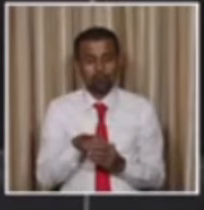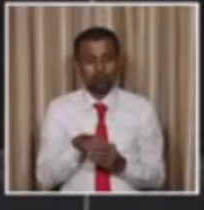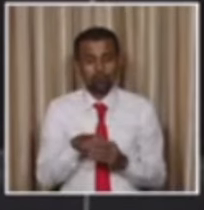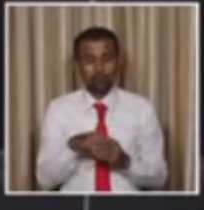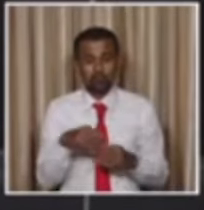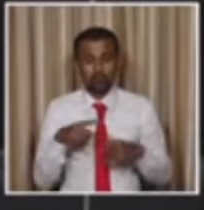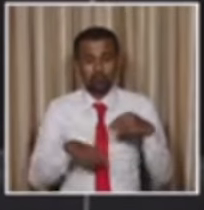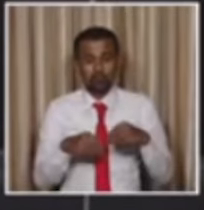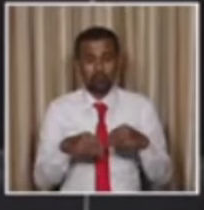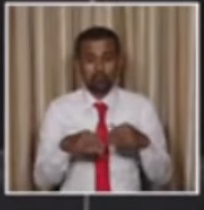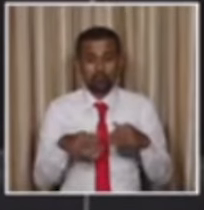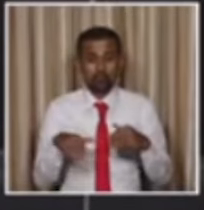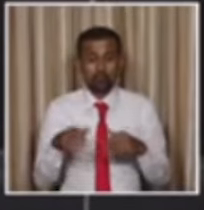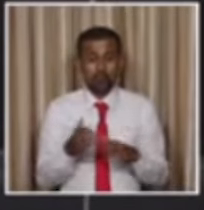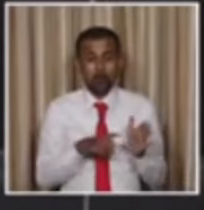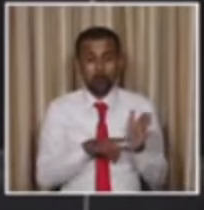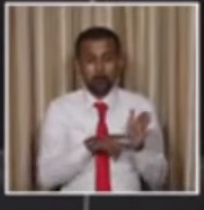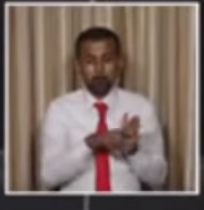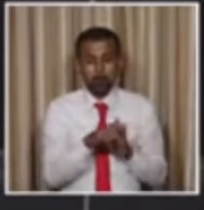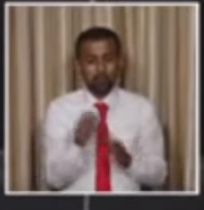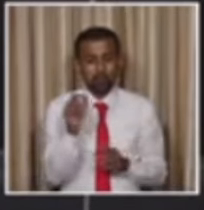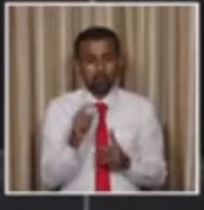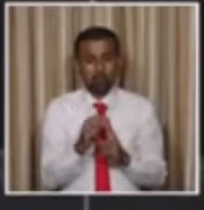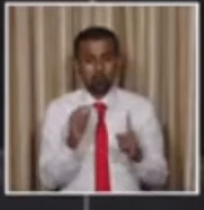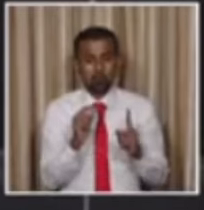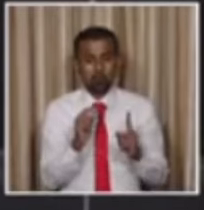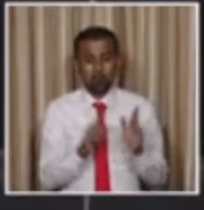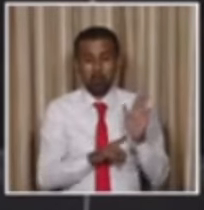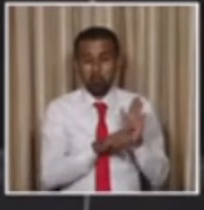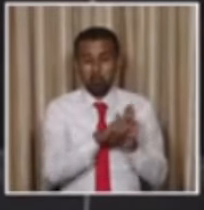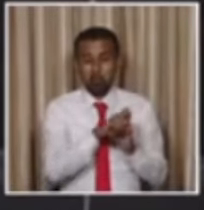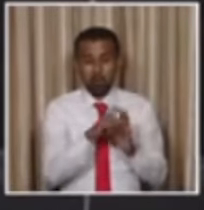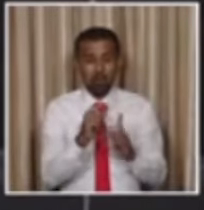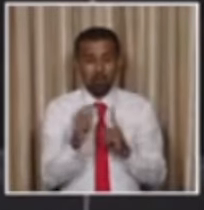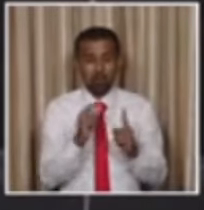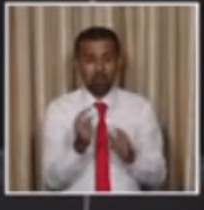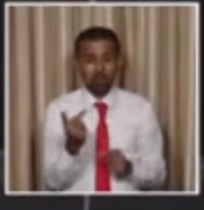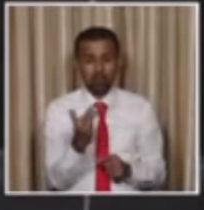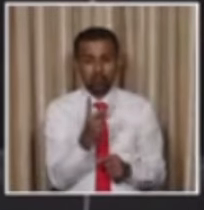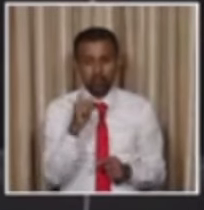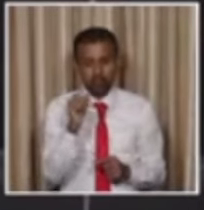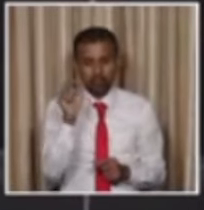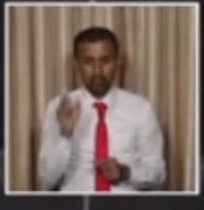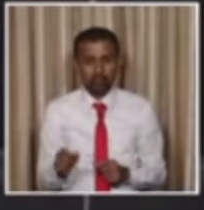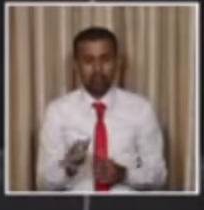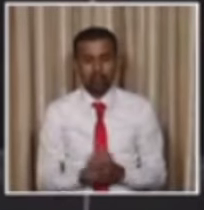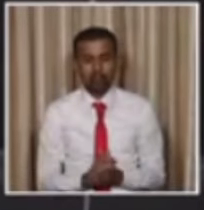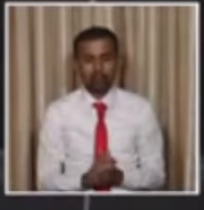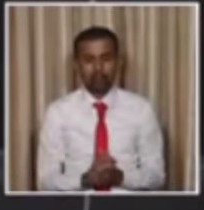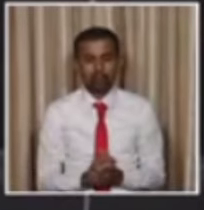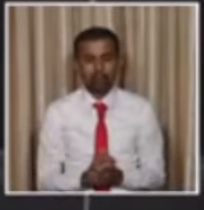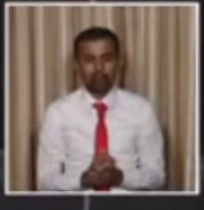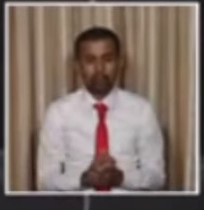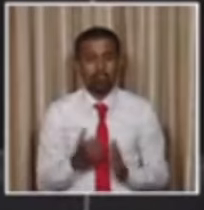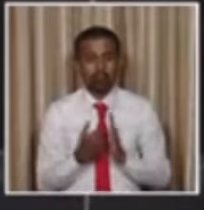ජ්‍යෙෂ්ඨෙක්. මා හිතන්නේ පාර්ලිමේන්තුවේ ජ්‍යෙෂ්ඨතම මන්ත්‍රීවරු කීප දෙනාගෙන් එක්කෙනෙක්. මම